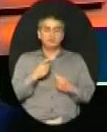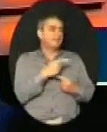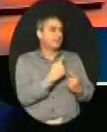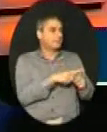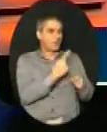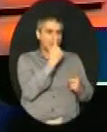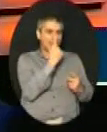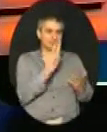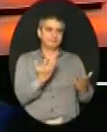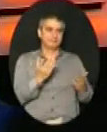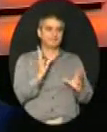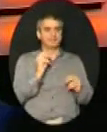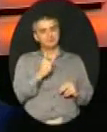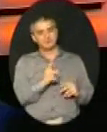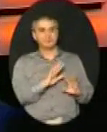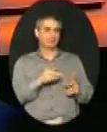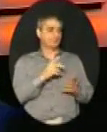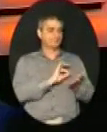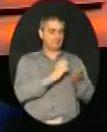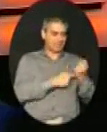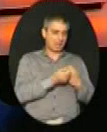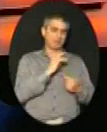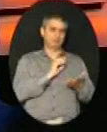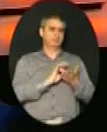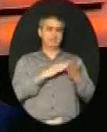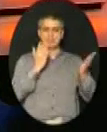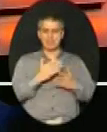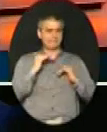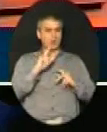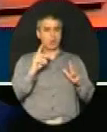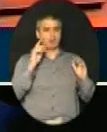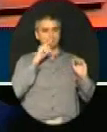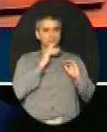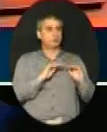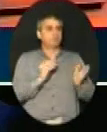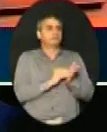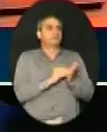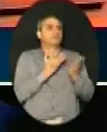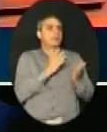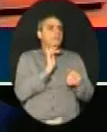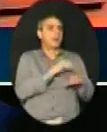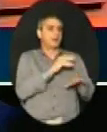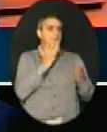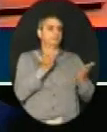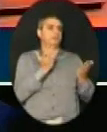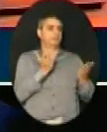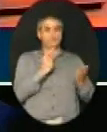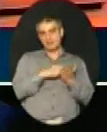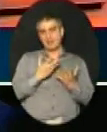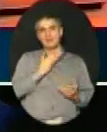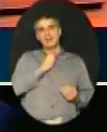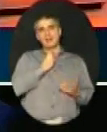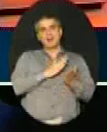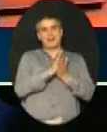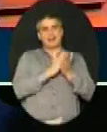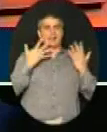בלי צו, צריך להיות קצת... כן, אבל היה לך משרד הכלכלה, היו לך משרדים נגב, גליל, דברים לא מושכי אש. בשביל מה? שיחקת באש. למה? כי הפיתוי היה גדול